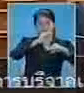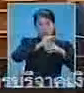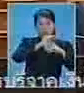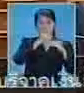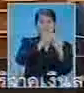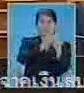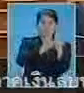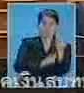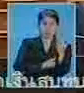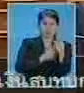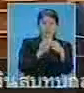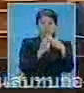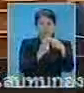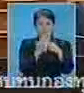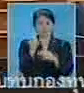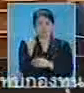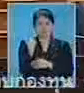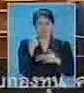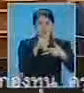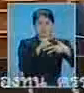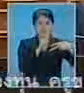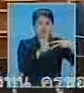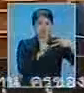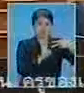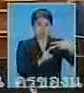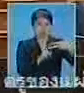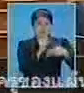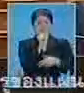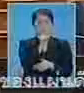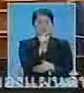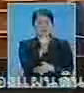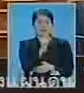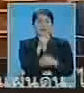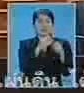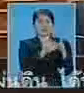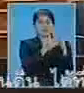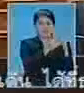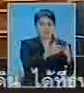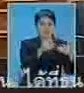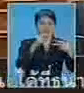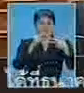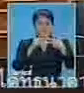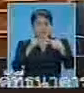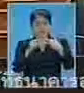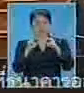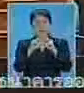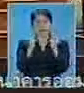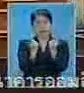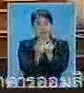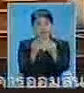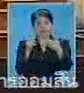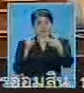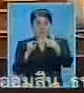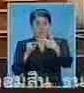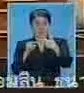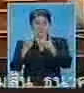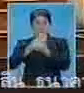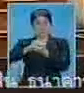การคือสิริราชรามาธิบดีและมูลนิธิ Miracle of Life